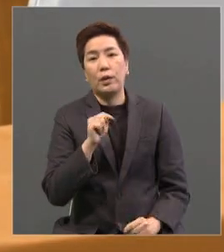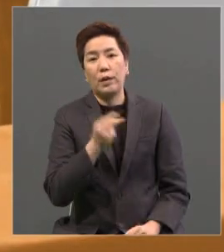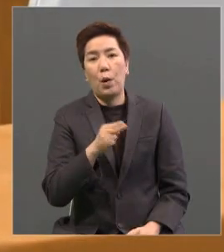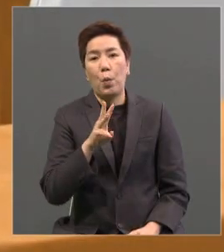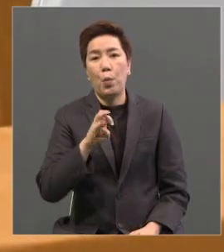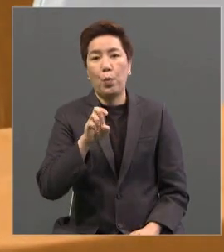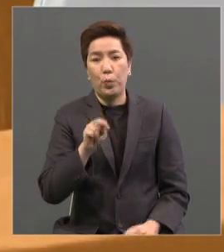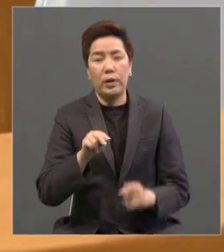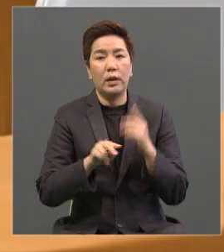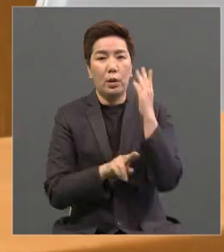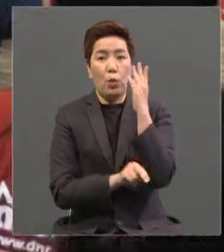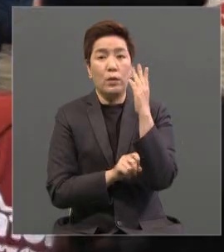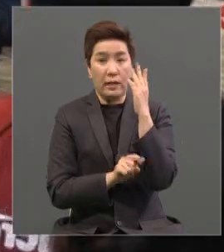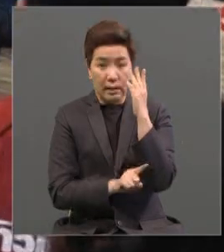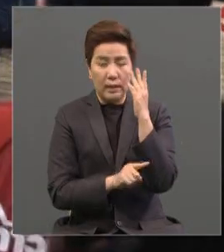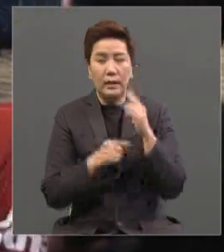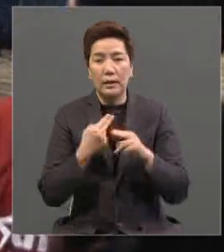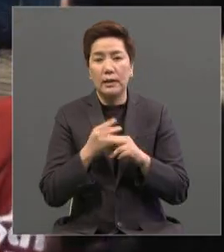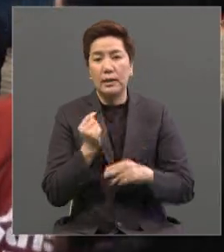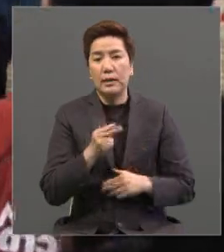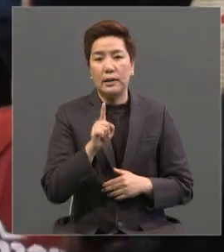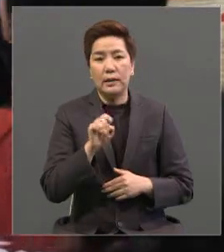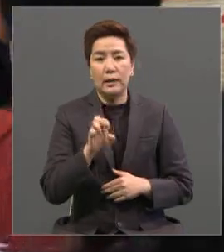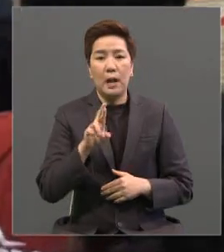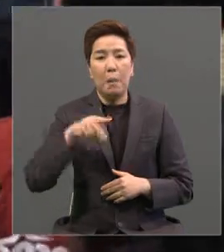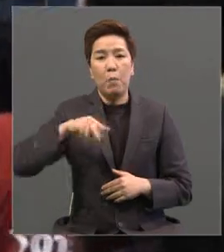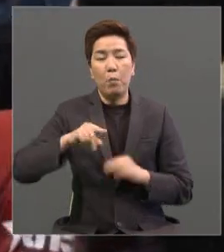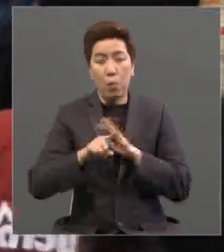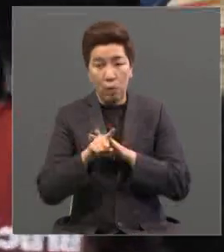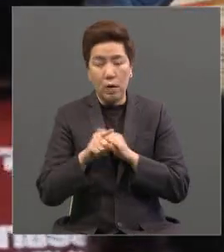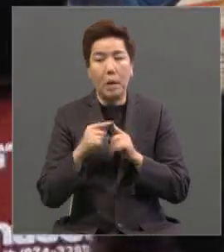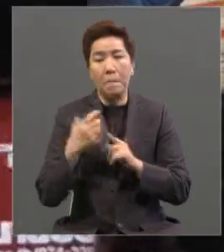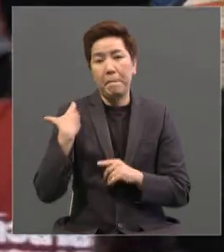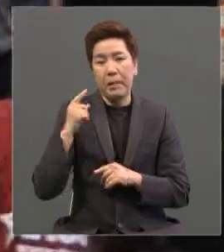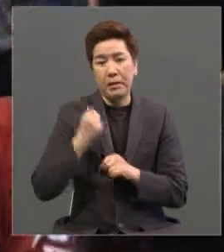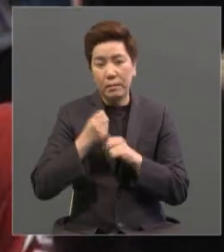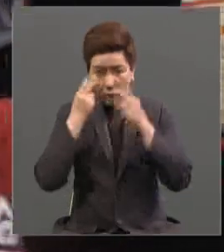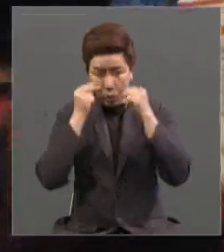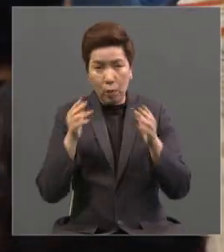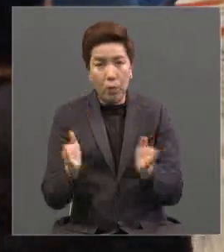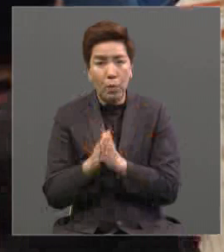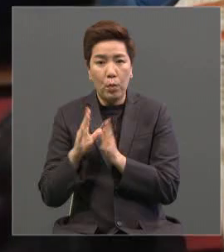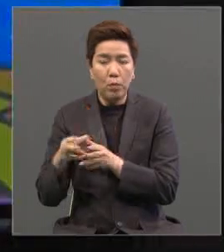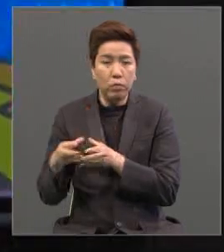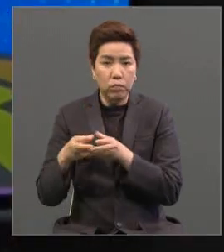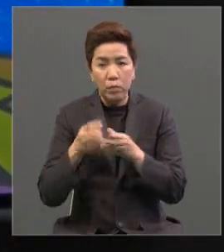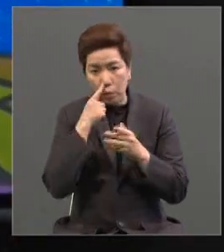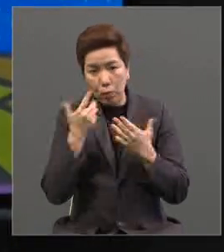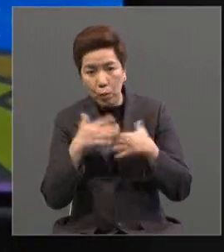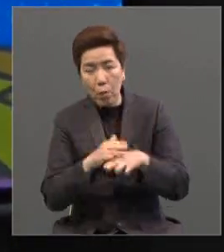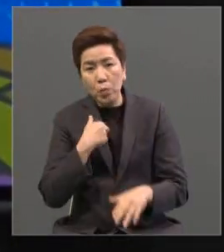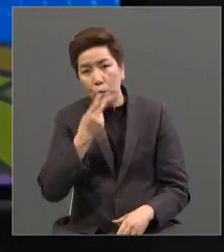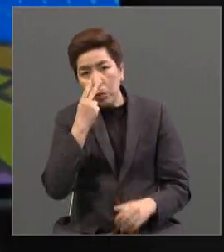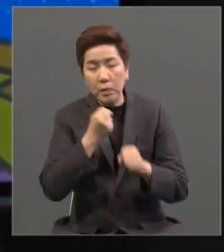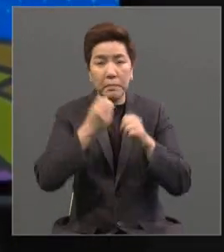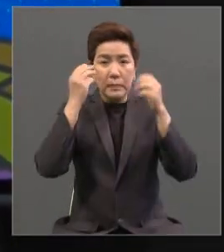ครับที่อำเภอเมืองจังหวัดนครศรีธรรมราชนายธีระพงษ์วงศ์ศิวิลาศปลัดสำนักนายกรัฐมนตรีพร้อมกับคณะได้เข้าร่วมรับ